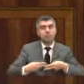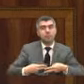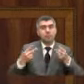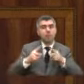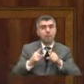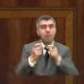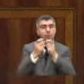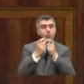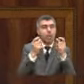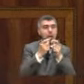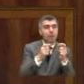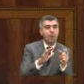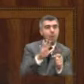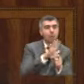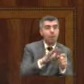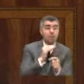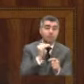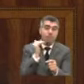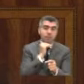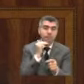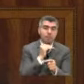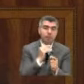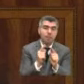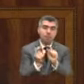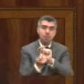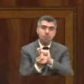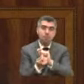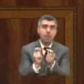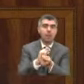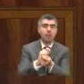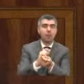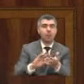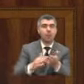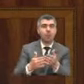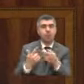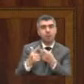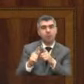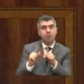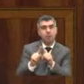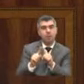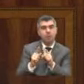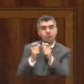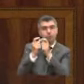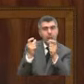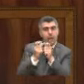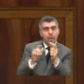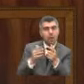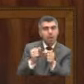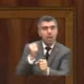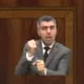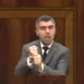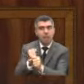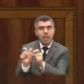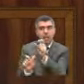والمقاولة، وأصبح بالضرورة تسريع خطة التحول الرقمي قطاعي للسماح لجميع المشغلين والاقتصاديين والناشطين في